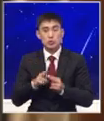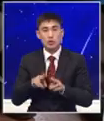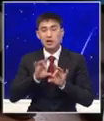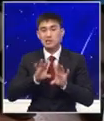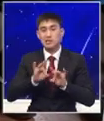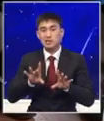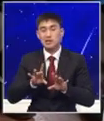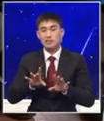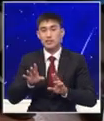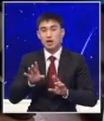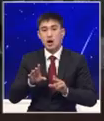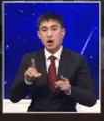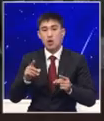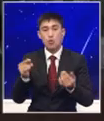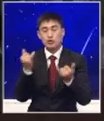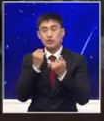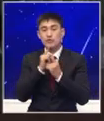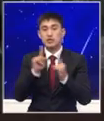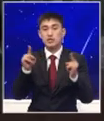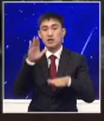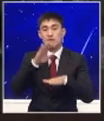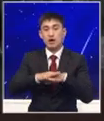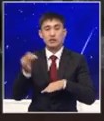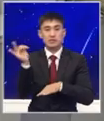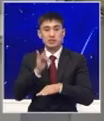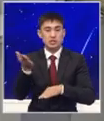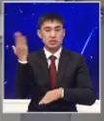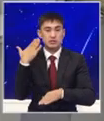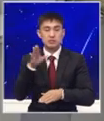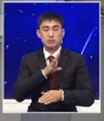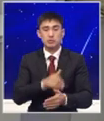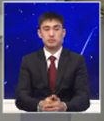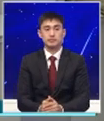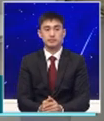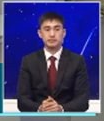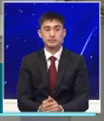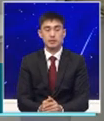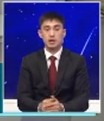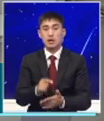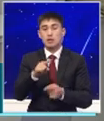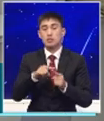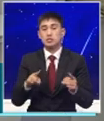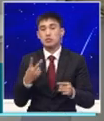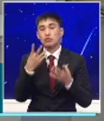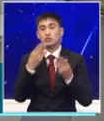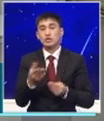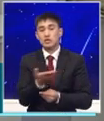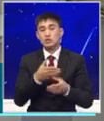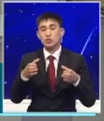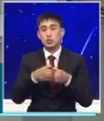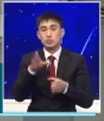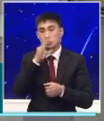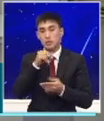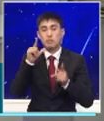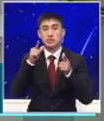рассказали присутствующим об увлекательных фактах исторического события. На протяжении двух дней наша группа